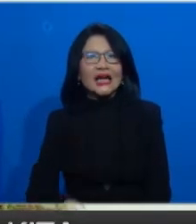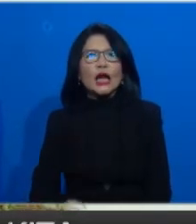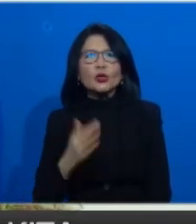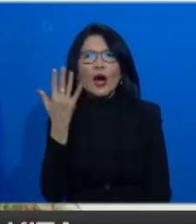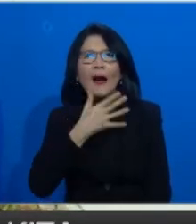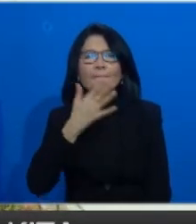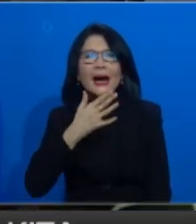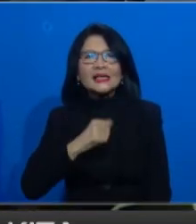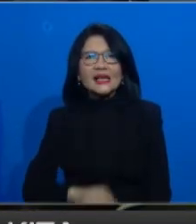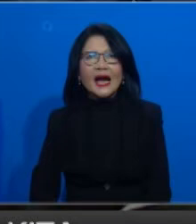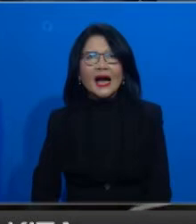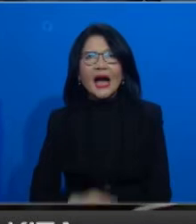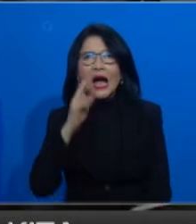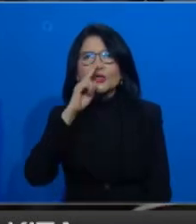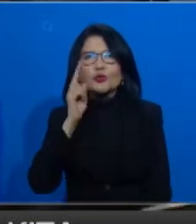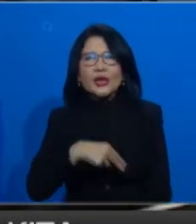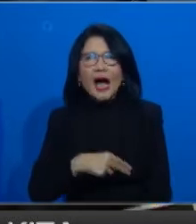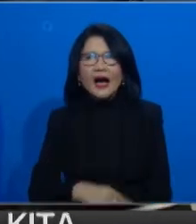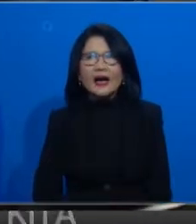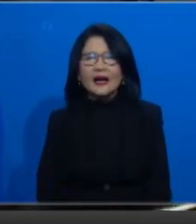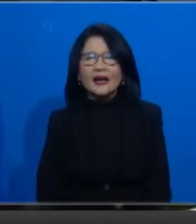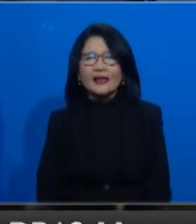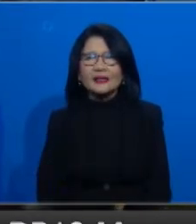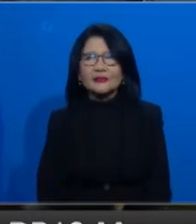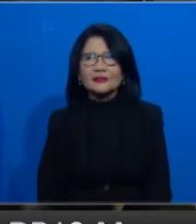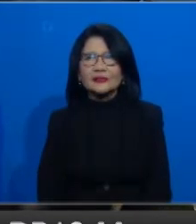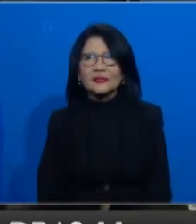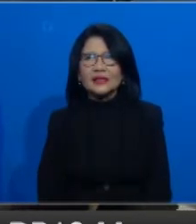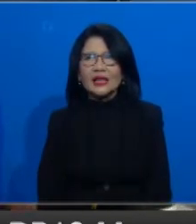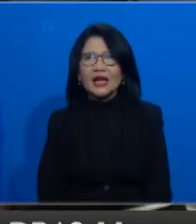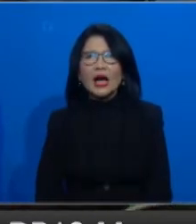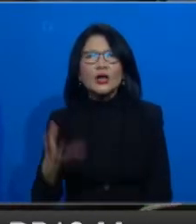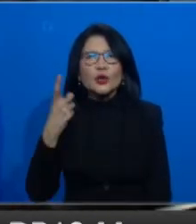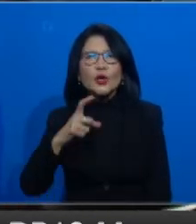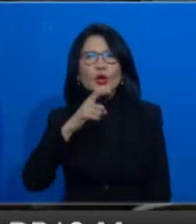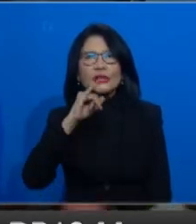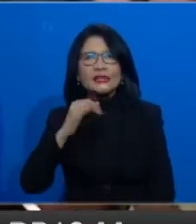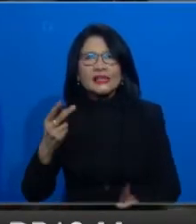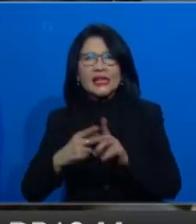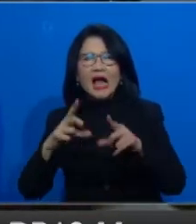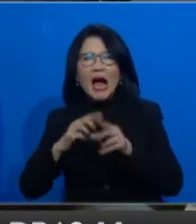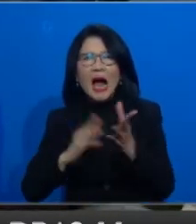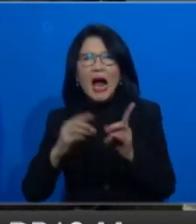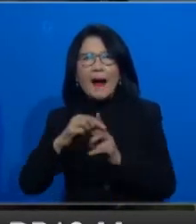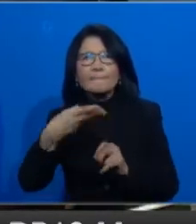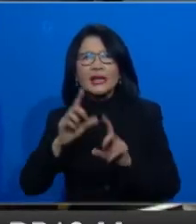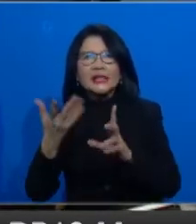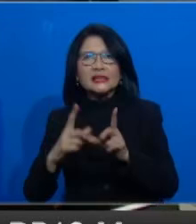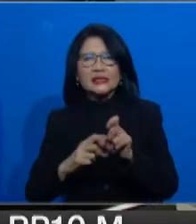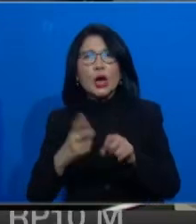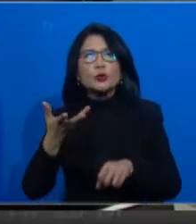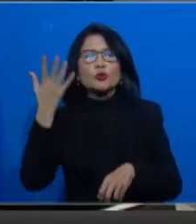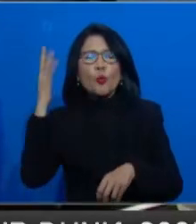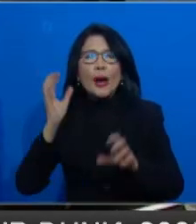itu cai. Ya, kalau secara begitu. Tadinya Cihampelas itu banyak pohon Cihampelas. Pohon Cihampelas banyak. Tapi di